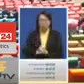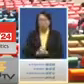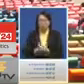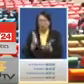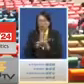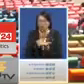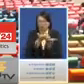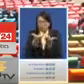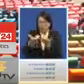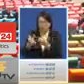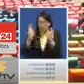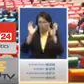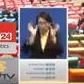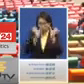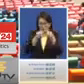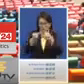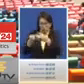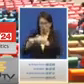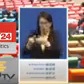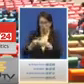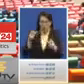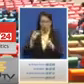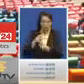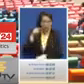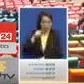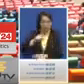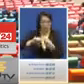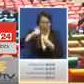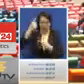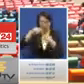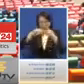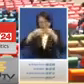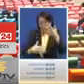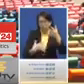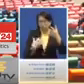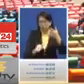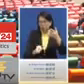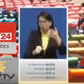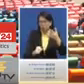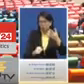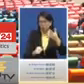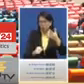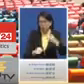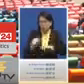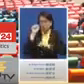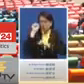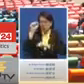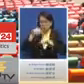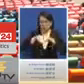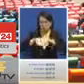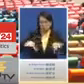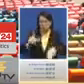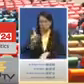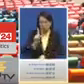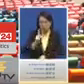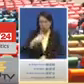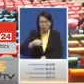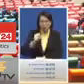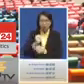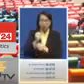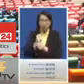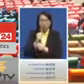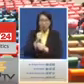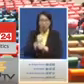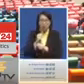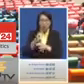หมวดๆเลยคำสั่งหมวดแรก10ฉบับออกเพื่อไปทำงานแ